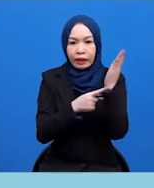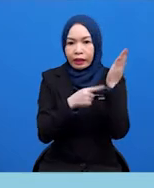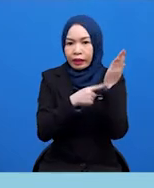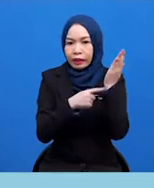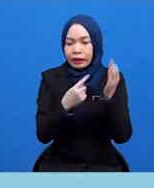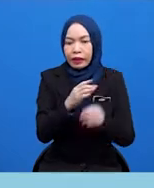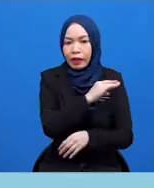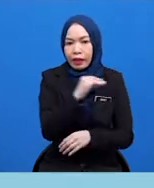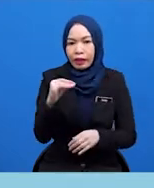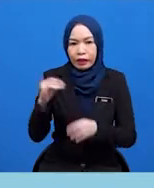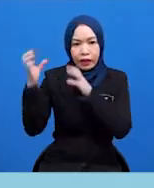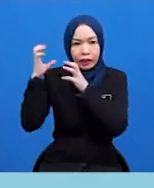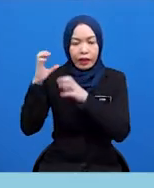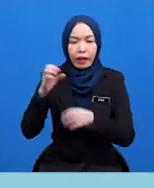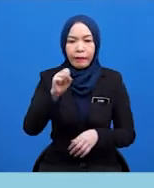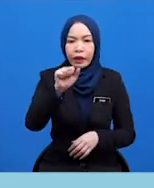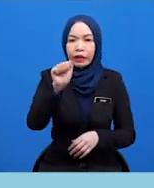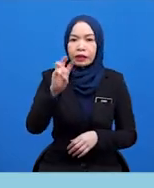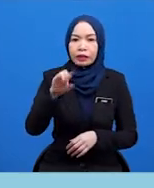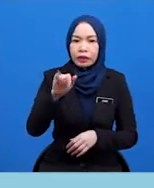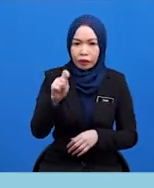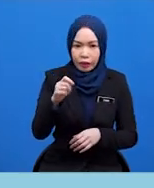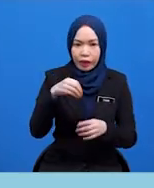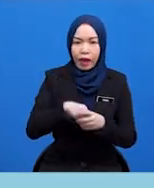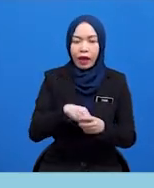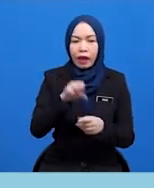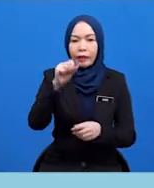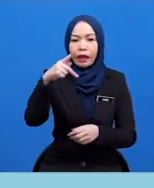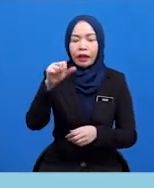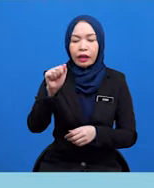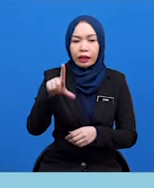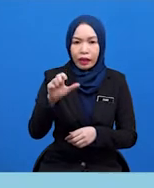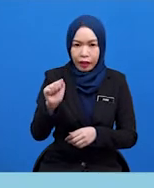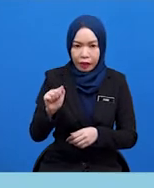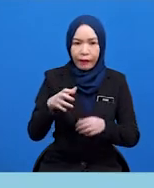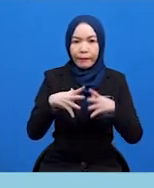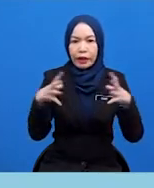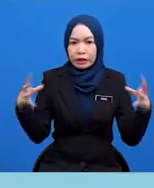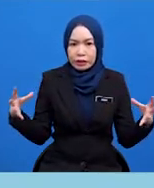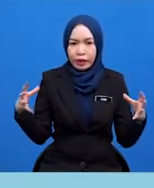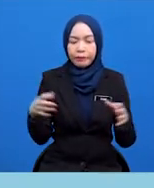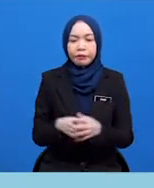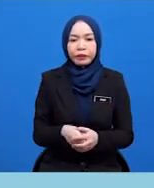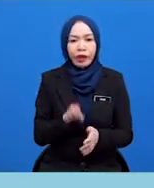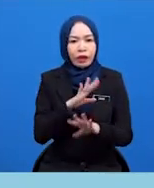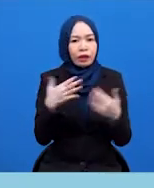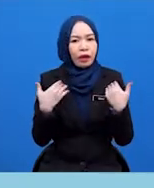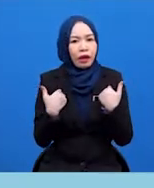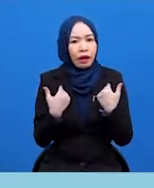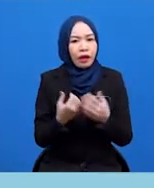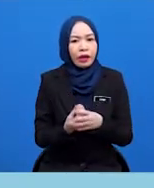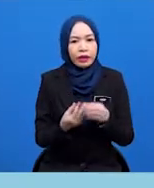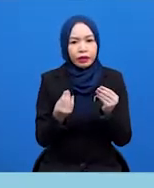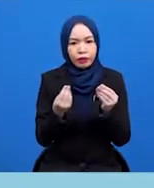hutan dalam skala yang besar. Ketiadaan tumbuhan di permukaan bumi akan meningkatkan kadar